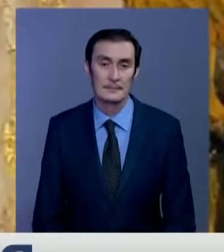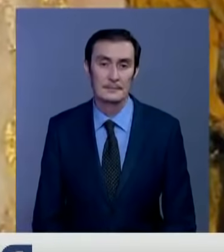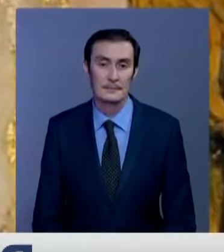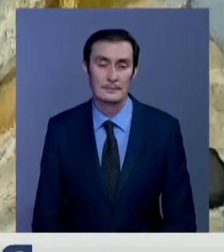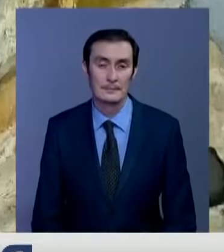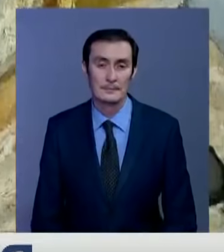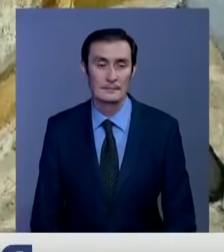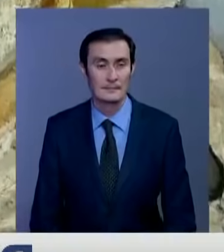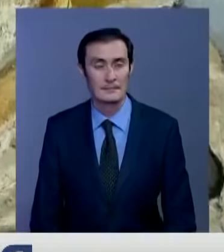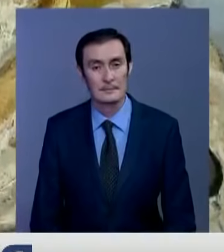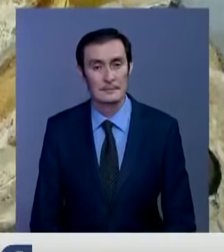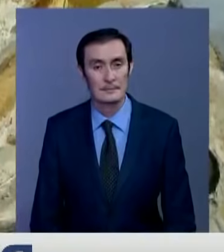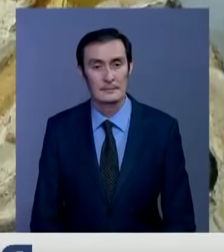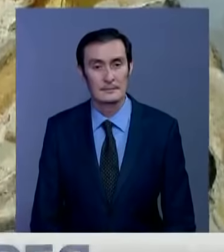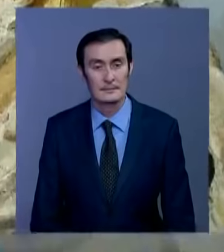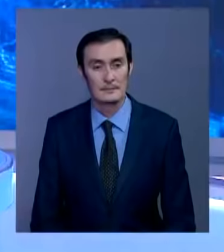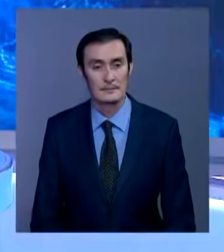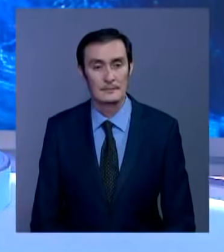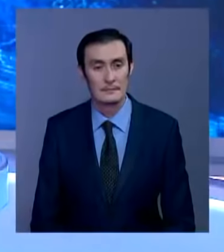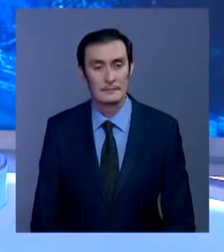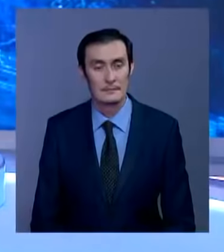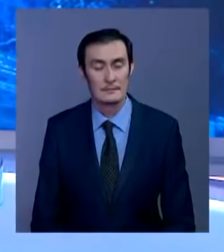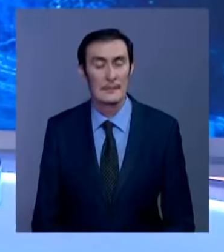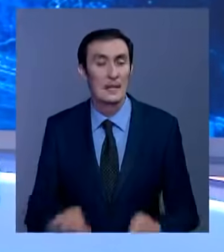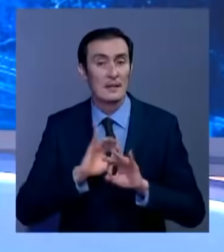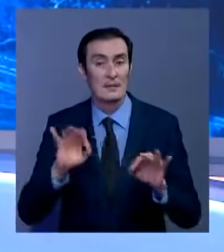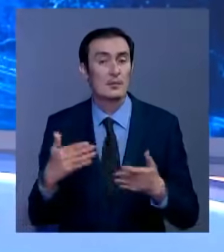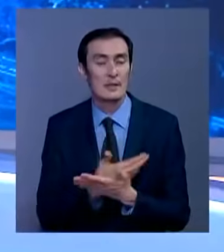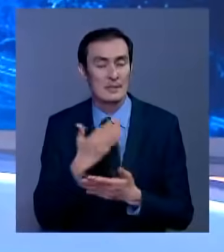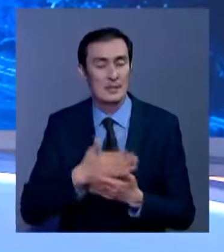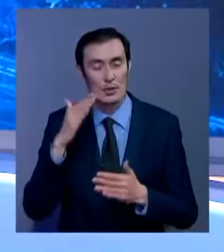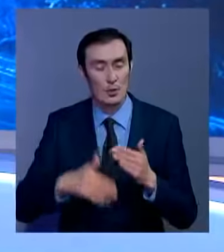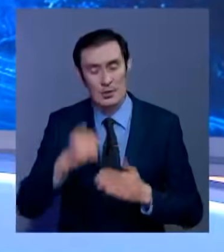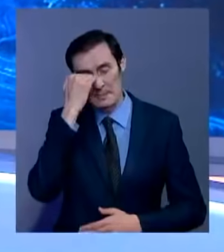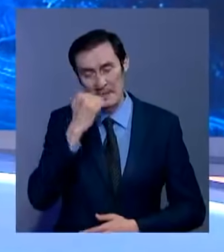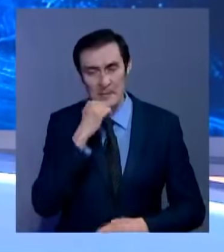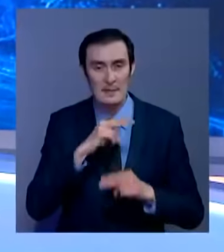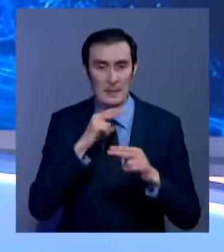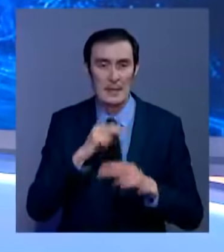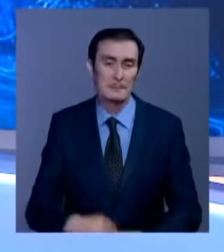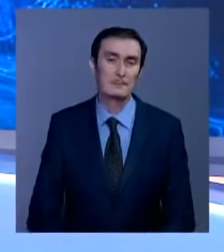Пока это все. До скорого.